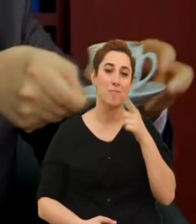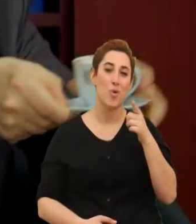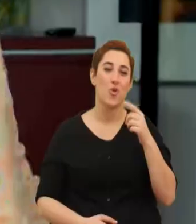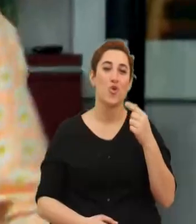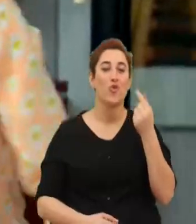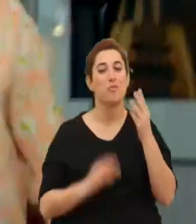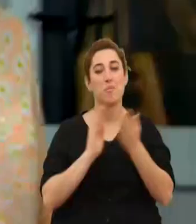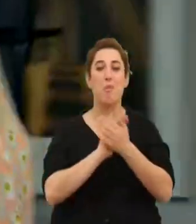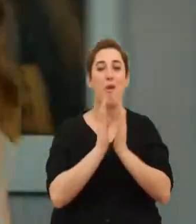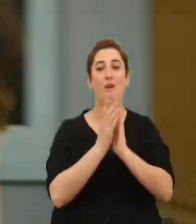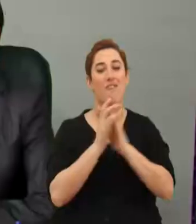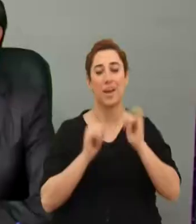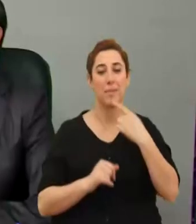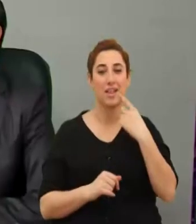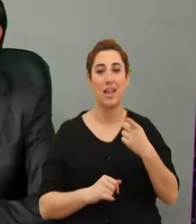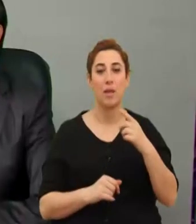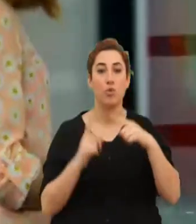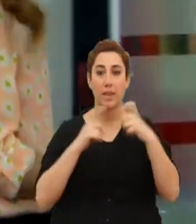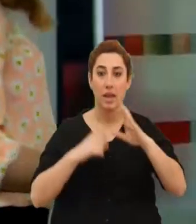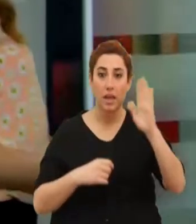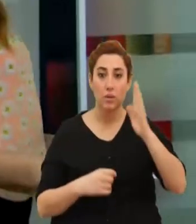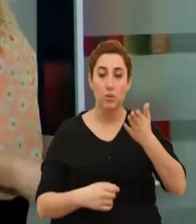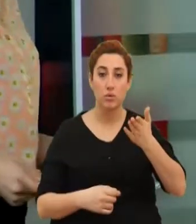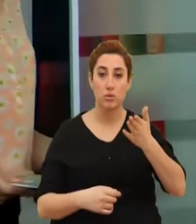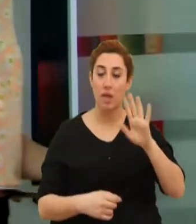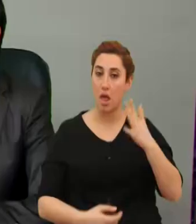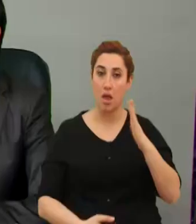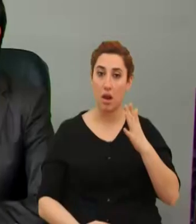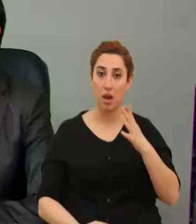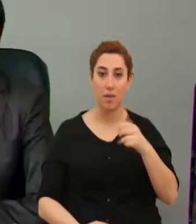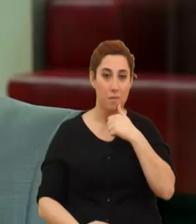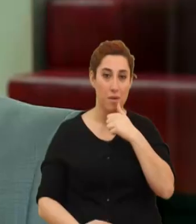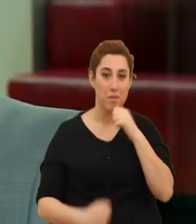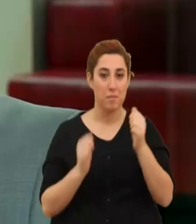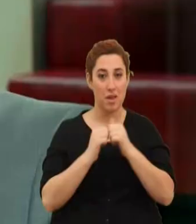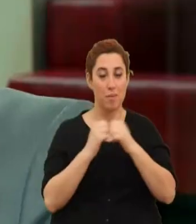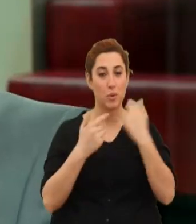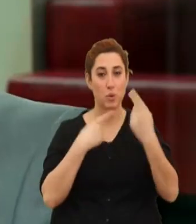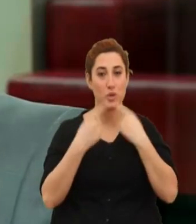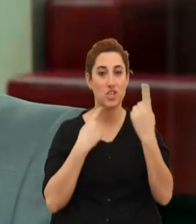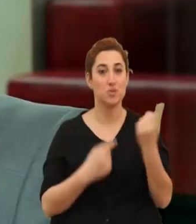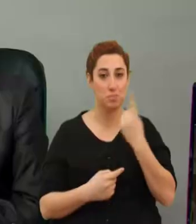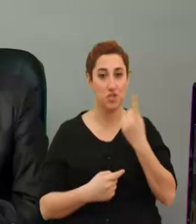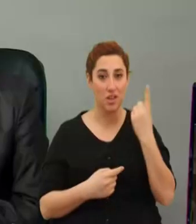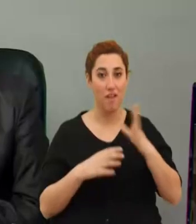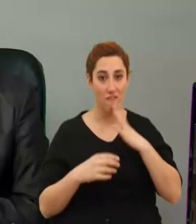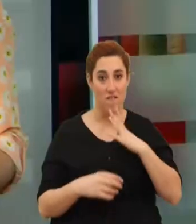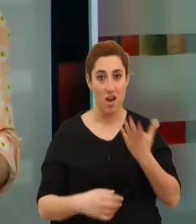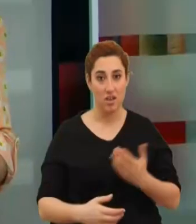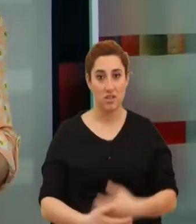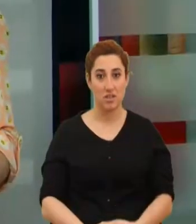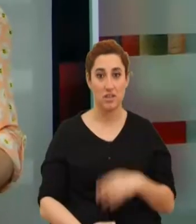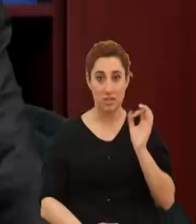onun küçük bir provası gibi diyelim biz. Tuba nereye gidiyorsun? Herhalde babanla birbirinize söyleyeceğiniz bazı şeyler